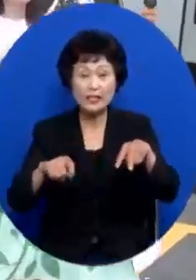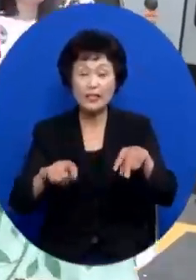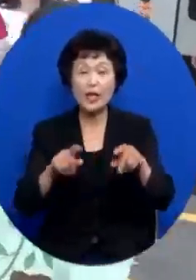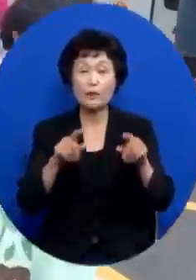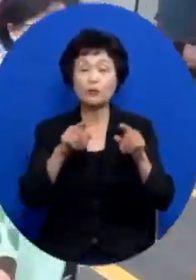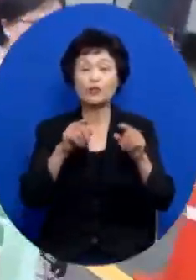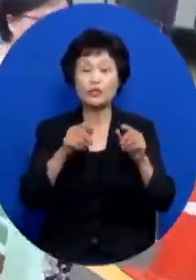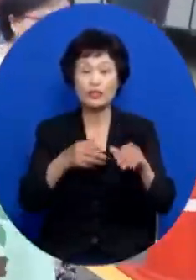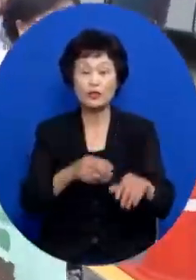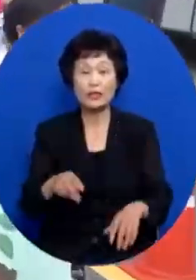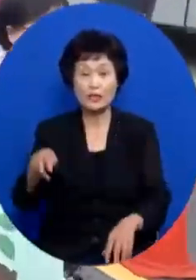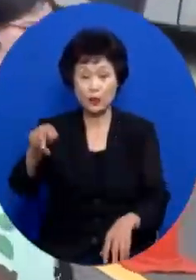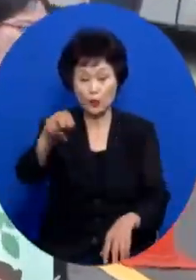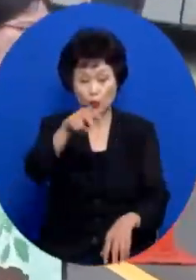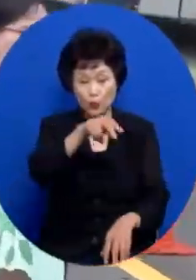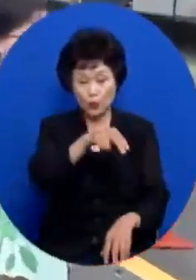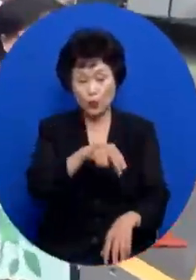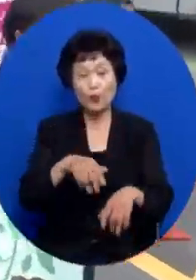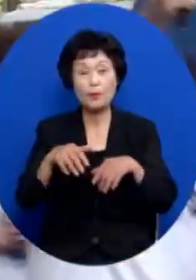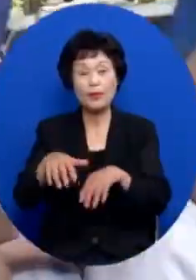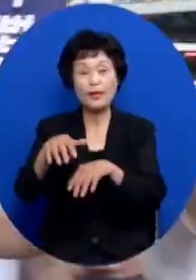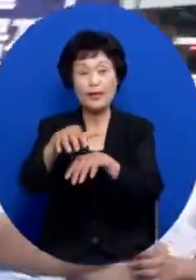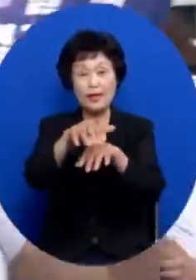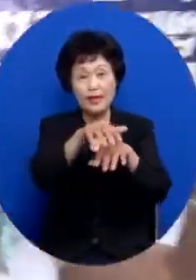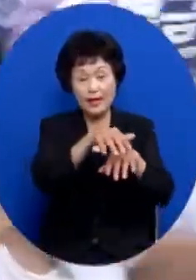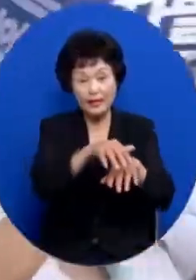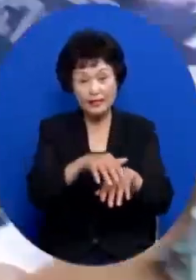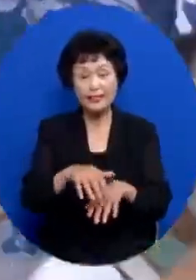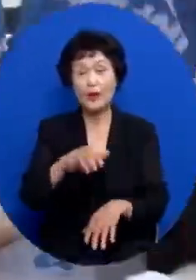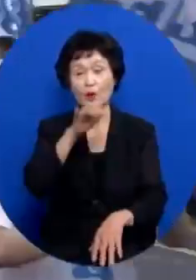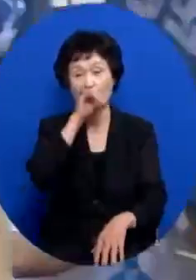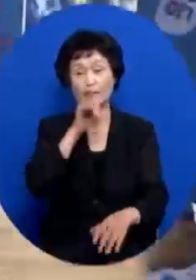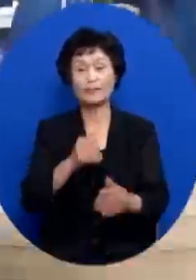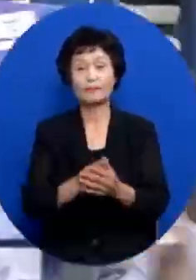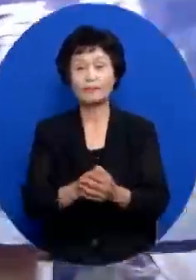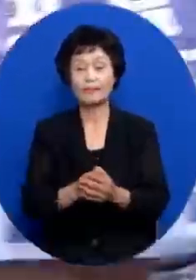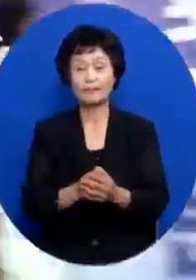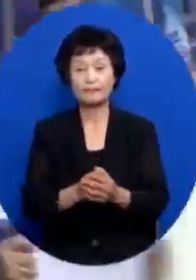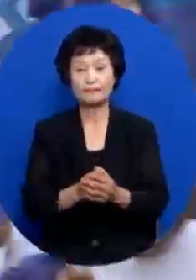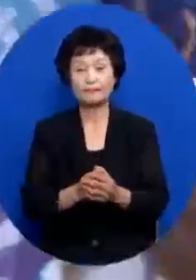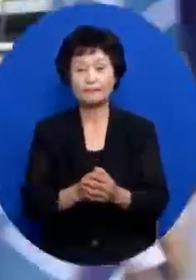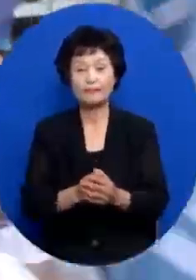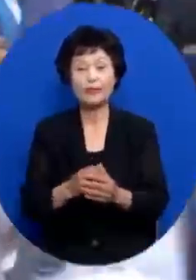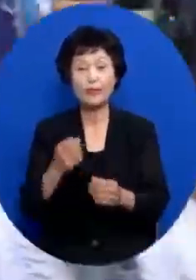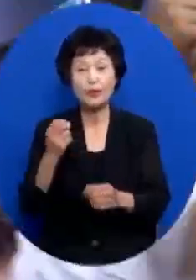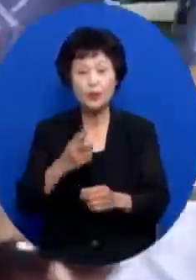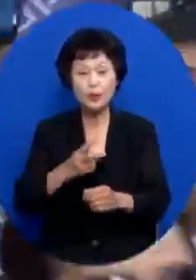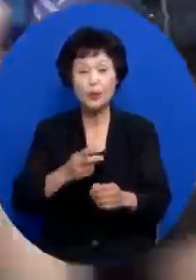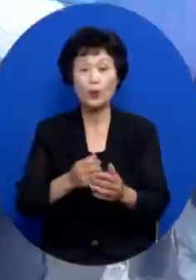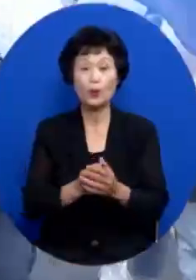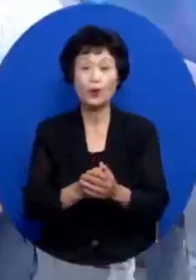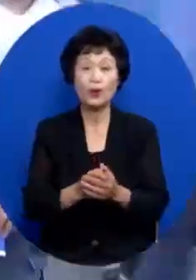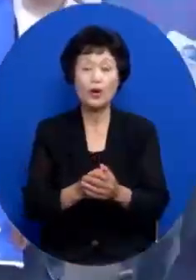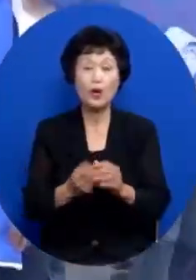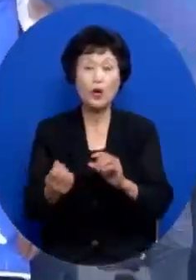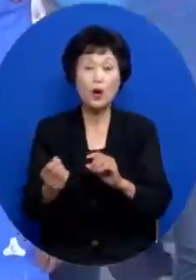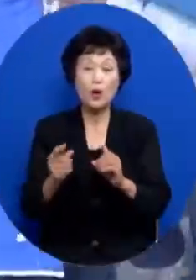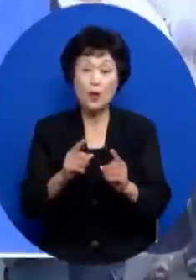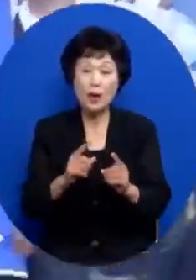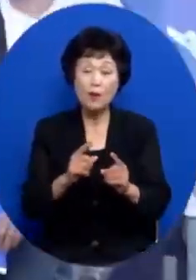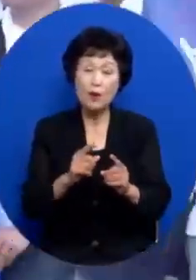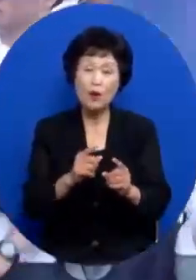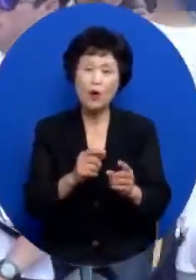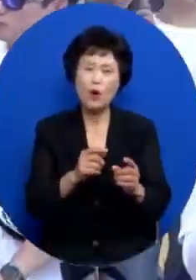퍼레이드를 하며 진정한 인권의 가치를 표현한 구호를 외치기도 했습니다. 또 동성애로부터 회복될 수